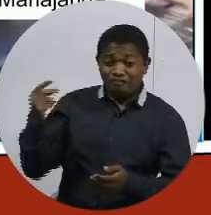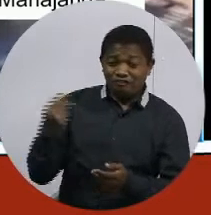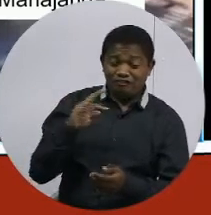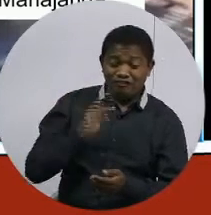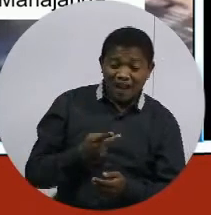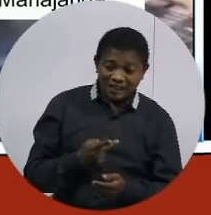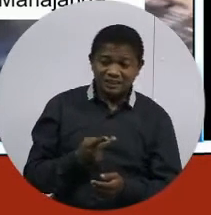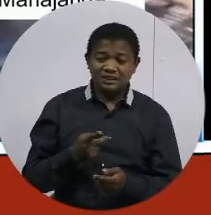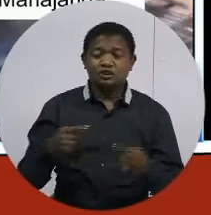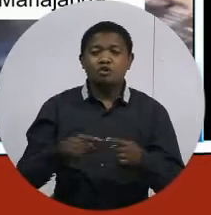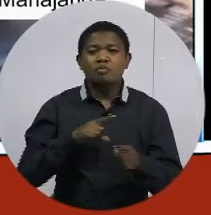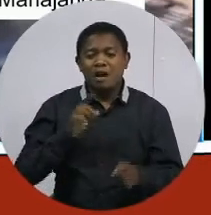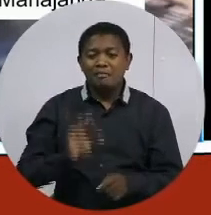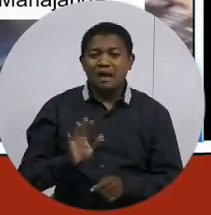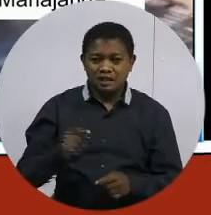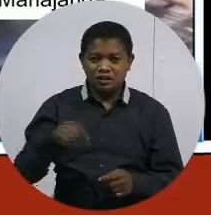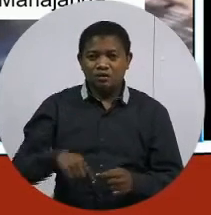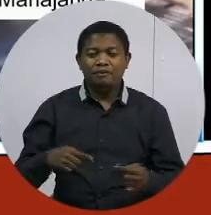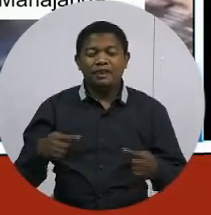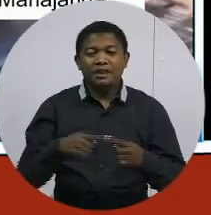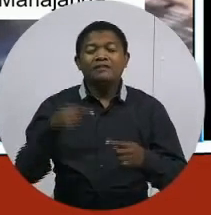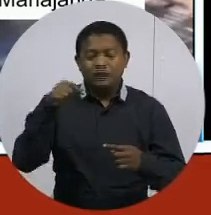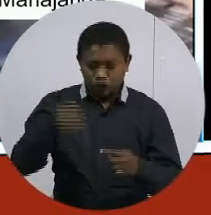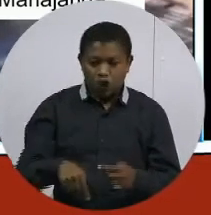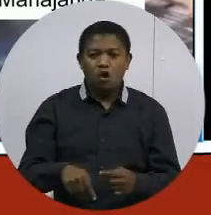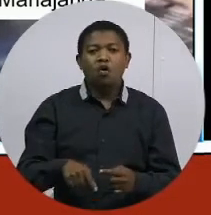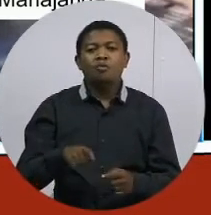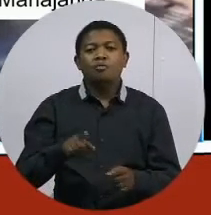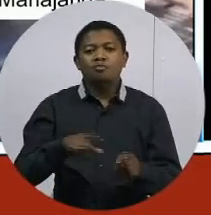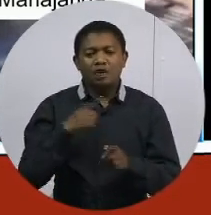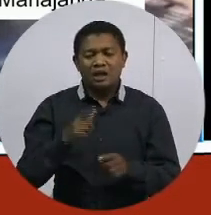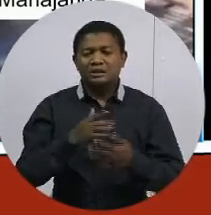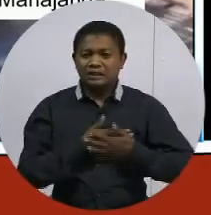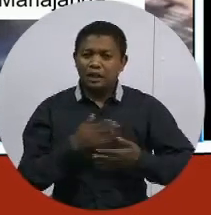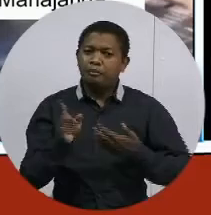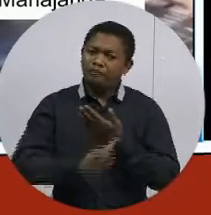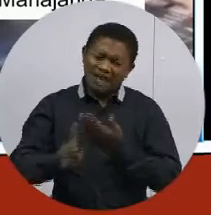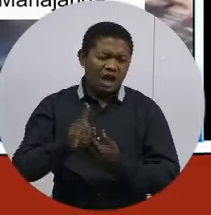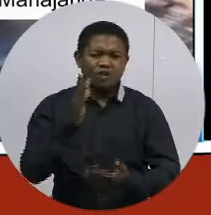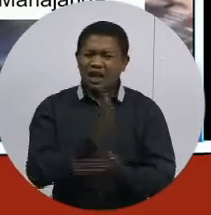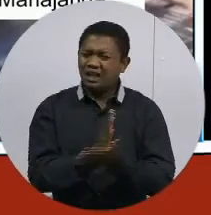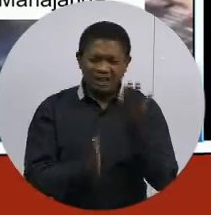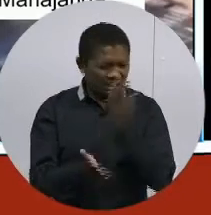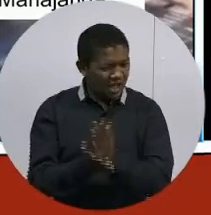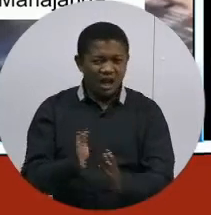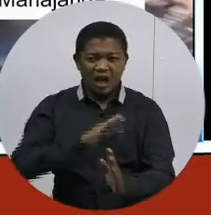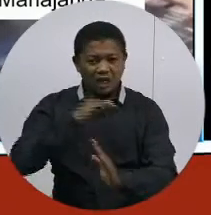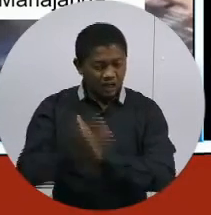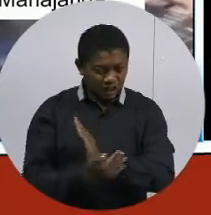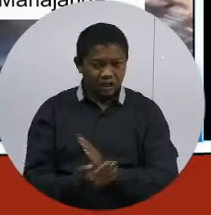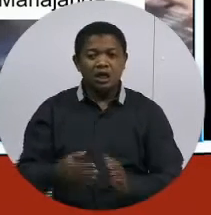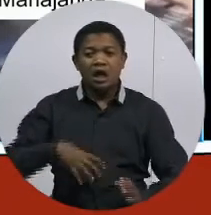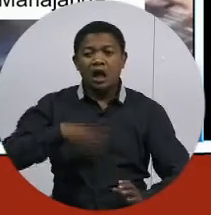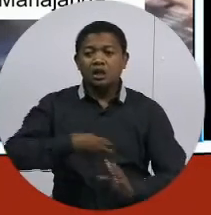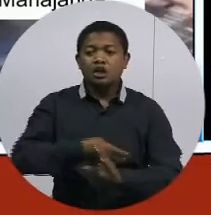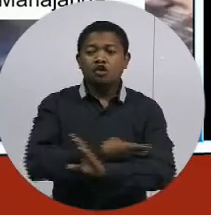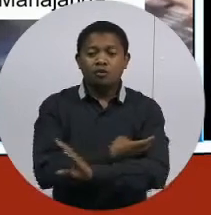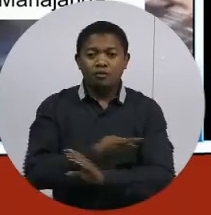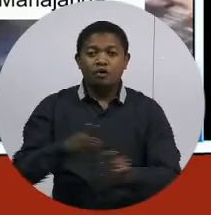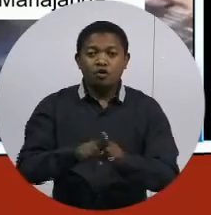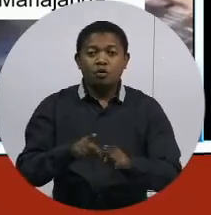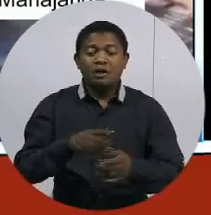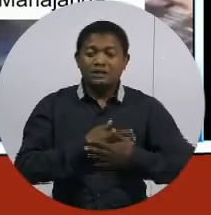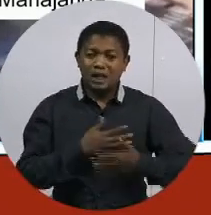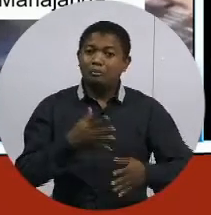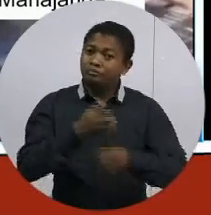anio coronavirus io a ary koa mba hitazonantsika an'izay performance manoloana